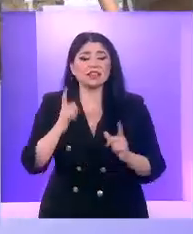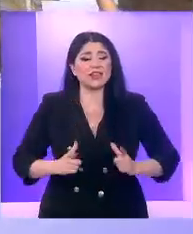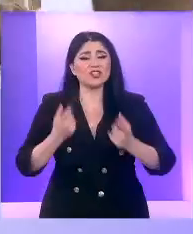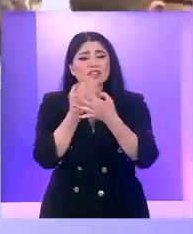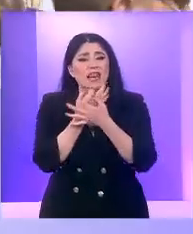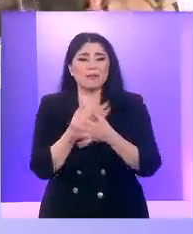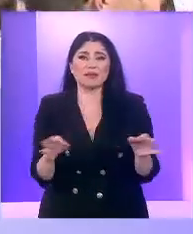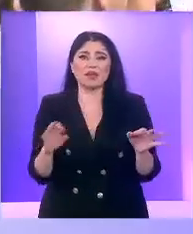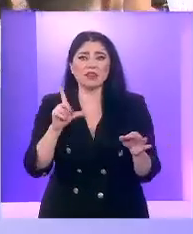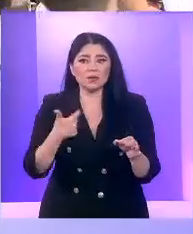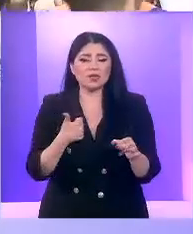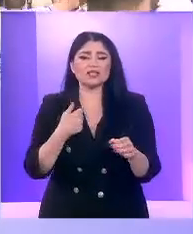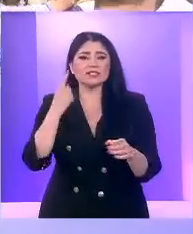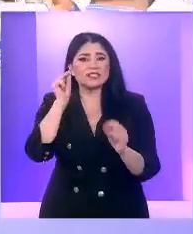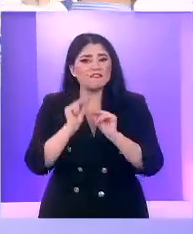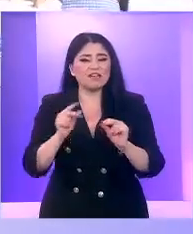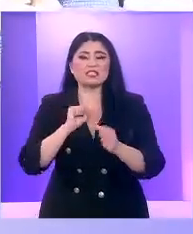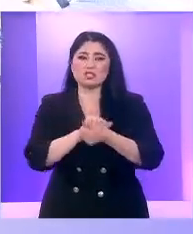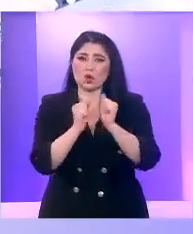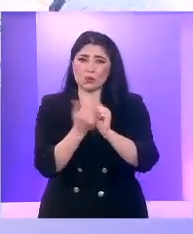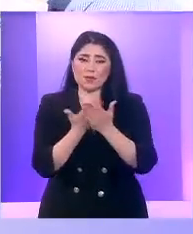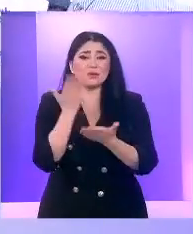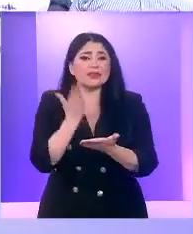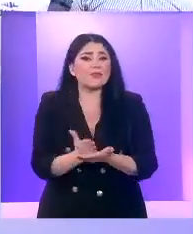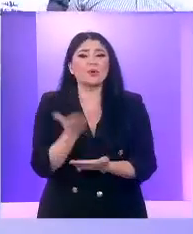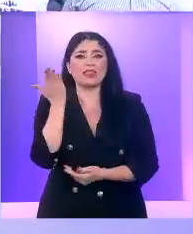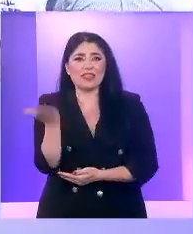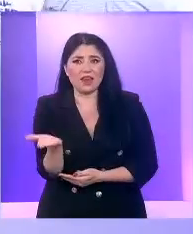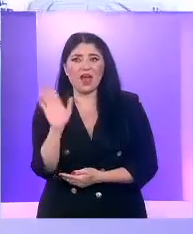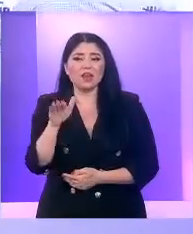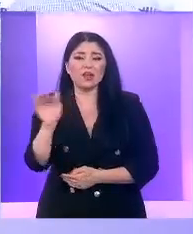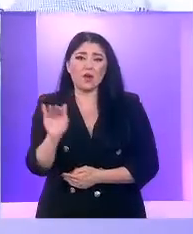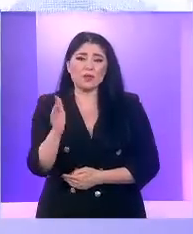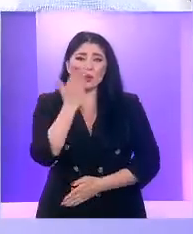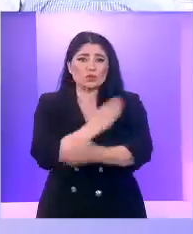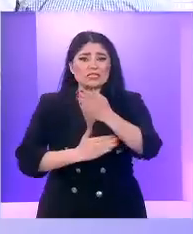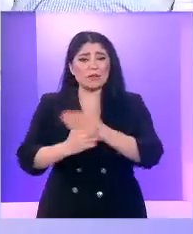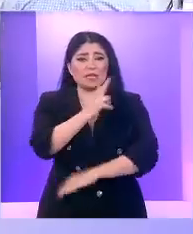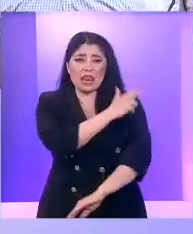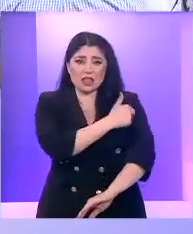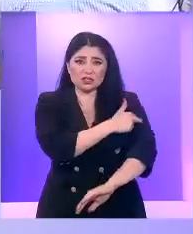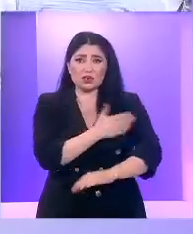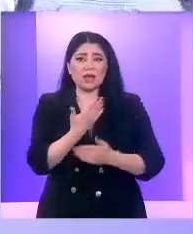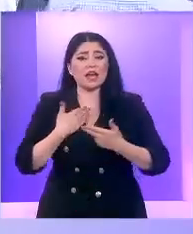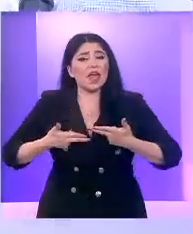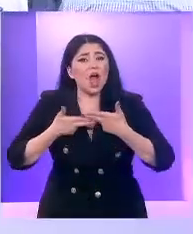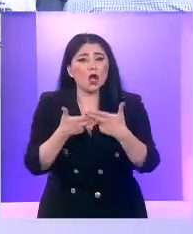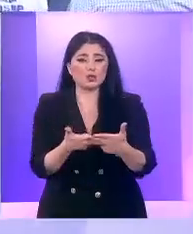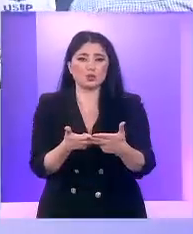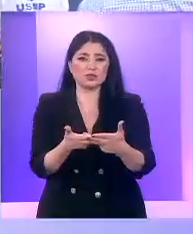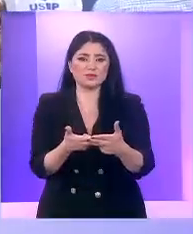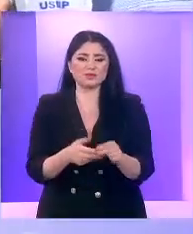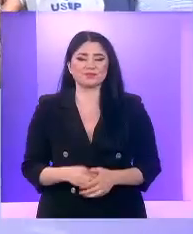trebuie să înveți să lupți pentru drepturile tale. De asemenea, am copii cu dizabilități în liceu pe care îi susțin și îi